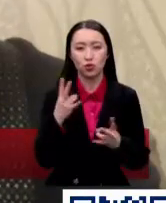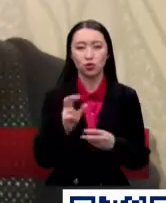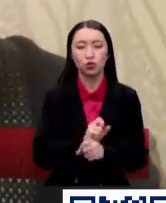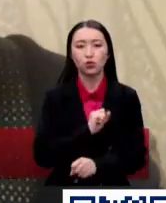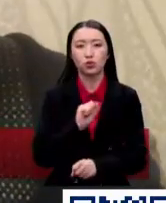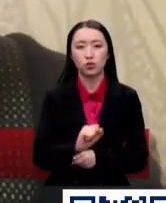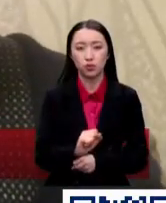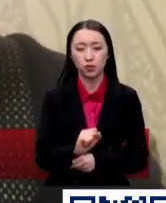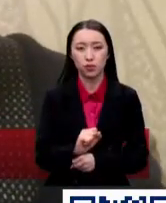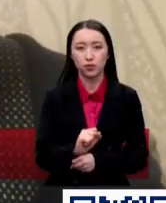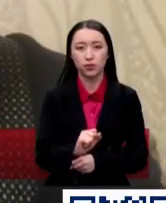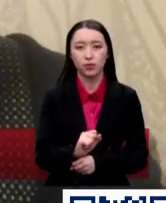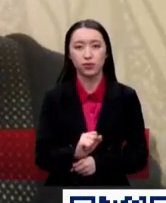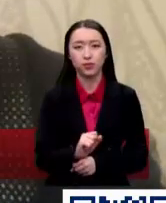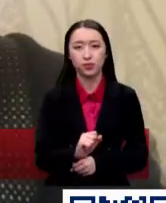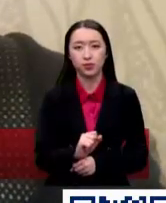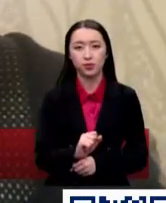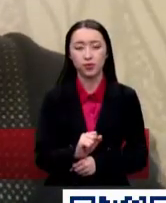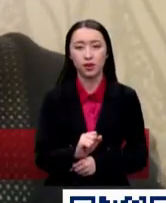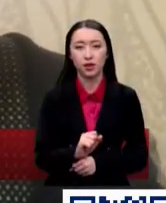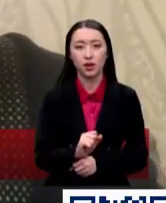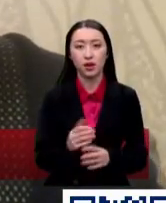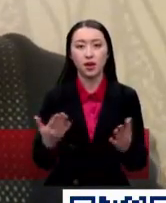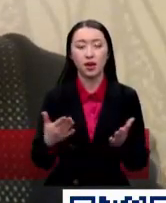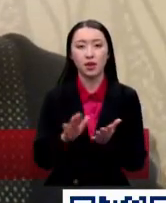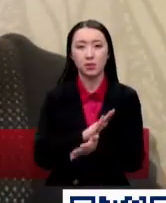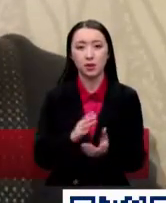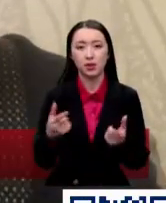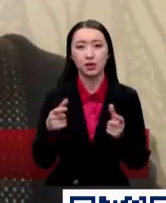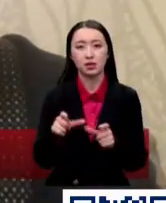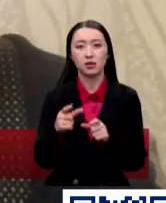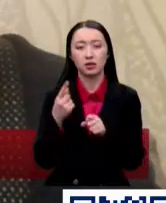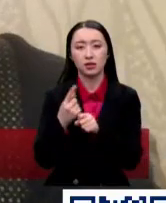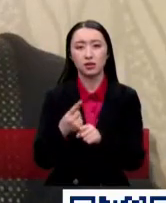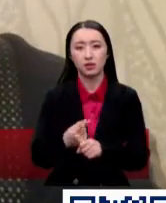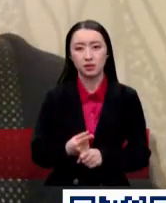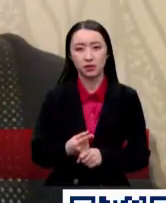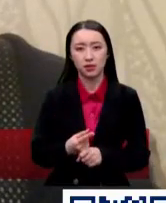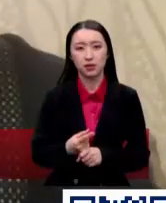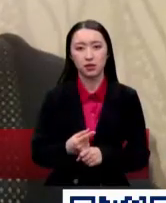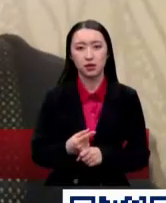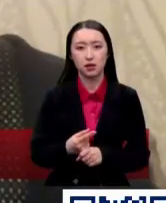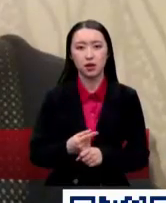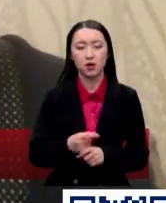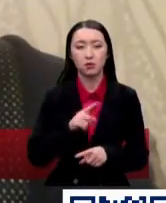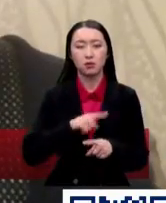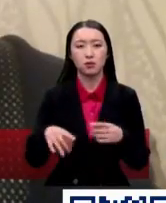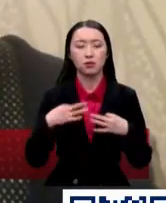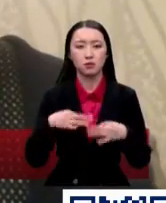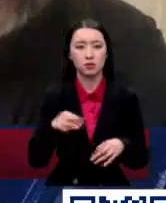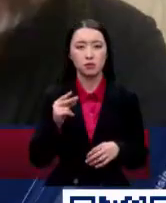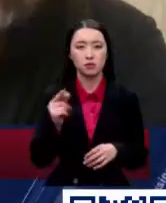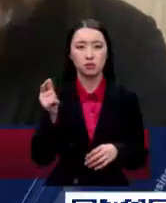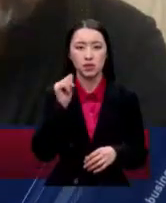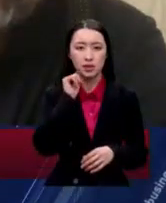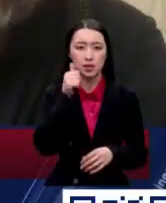силами, то отмена санкций, уже введенных, ну, она не произойдет завтра по щелчку пальцев,